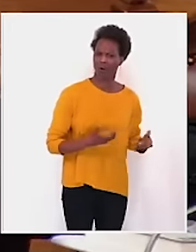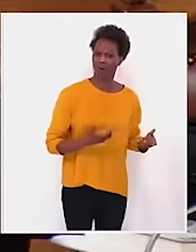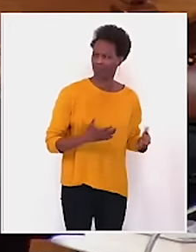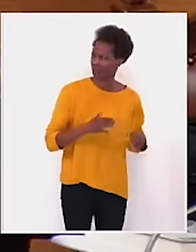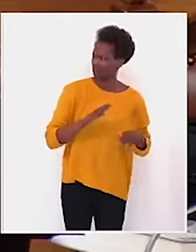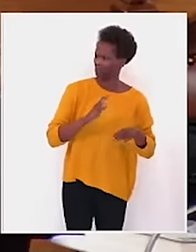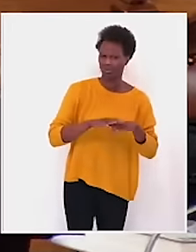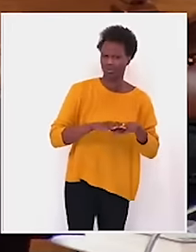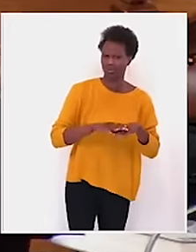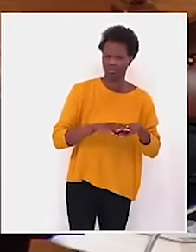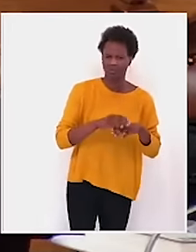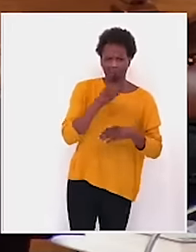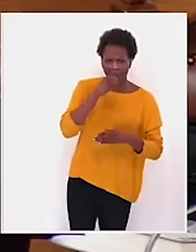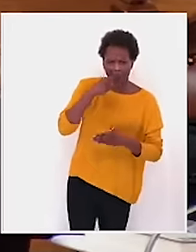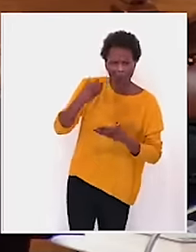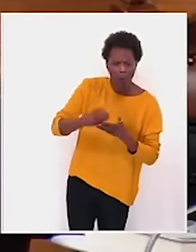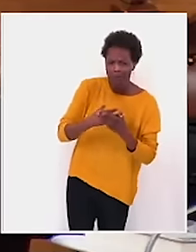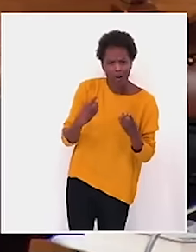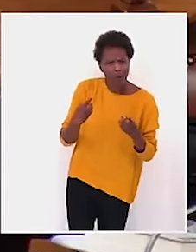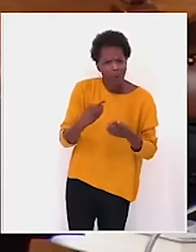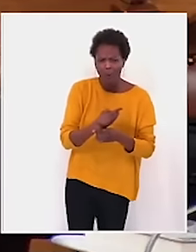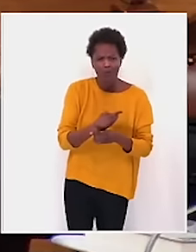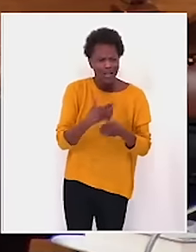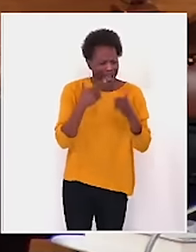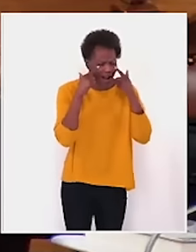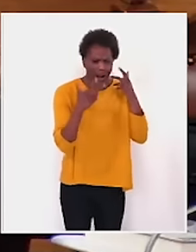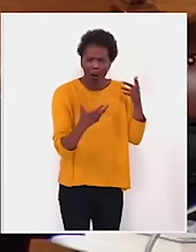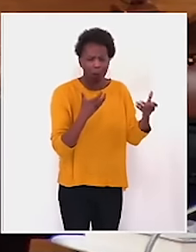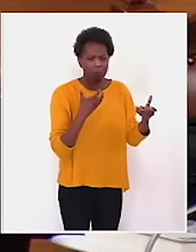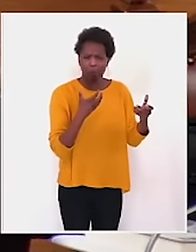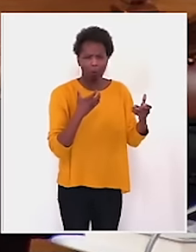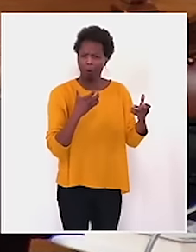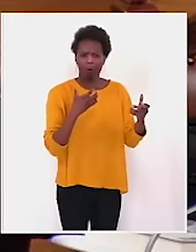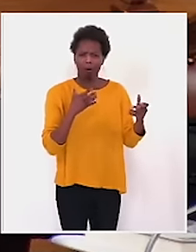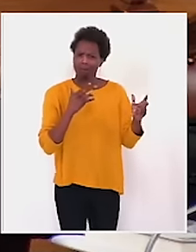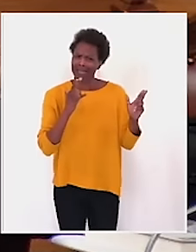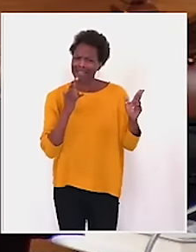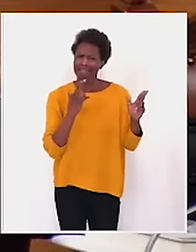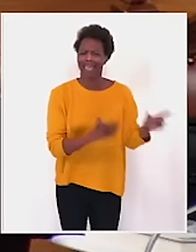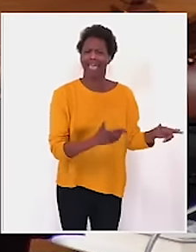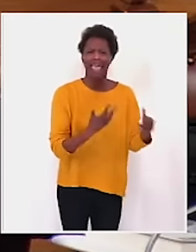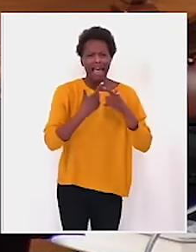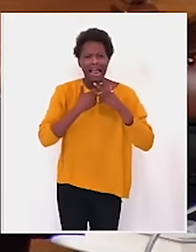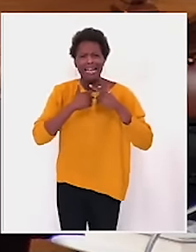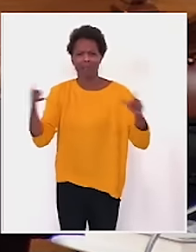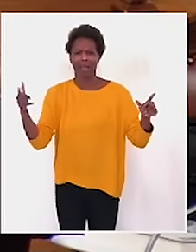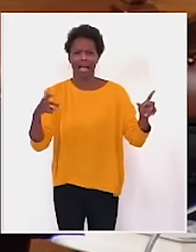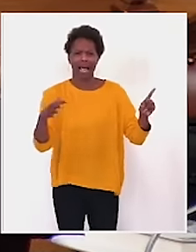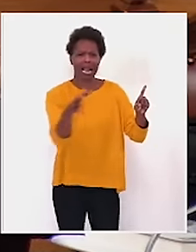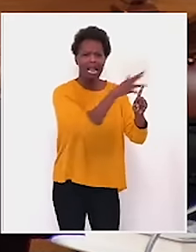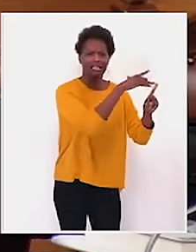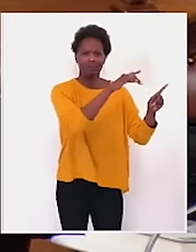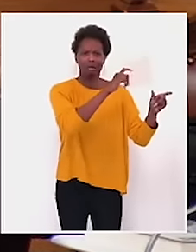chose d'une offensive ultralibérale et antisociale qui est à l'œuvre en ce moment, quoi. Donc on le voit par tous les